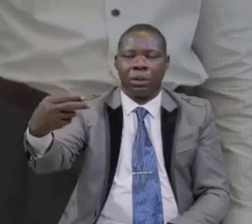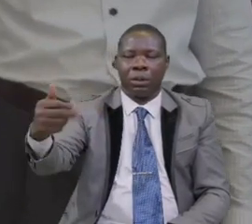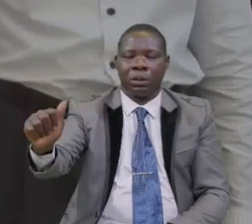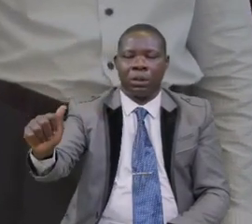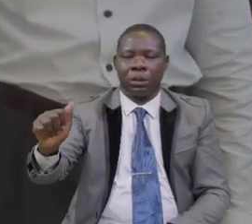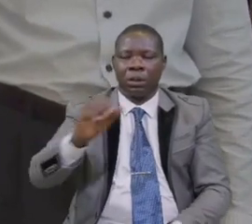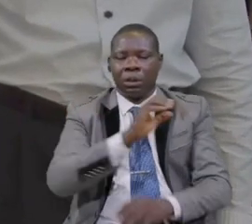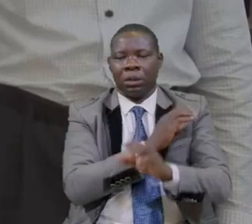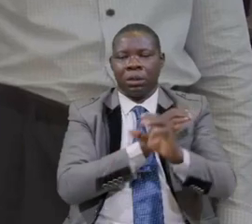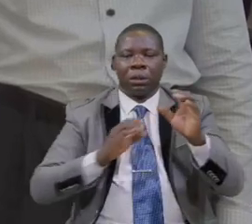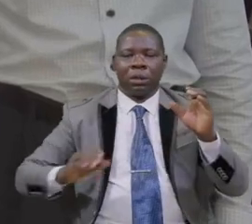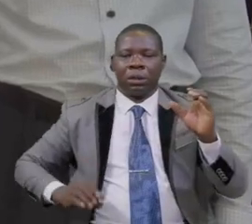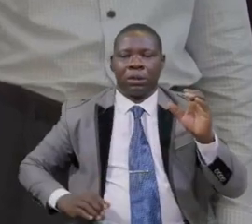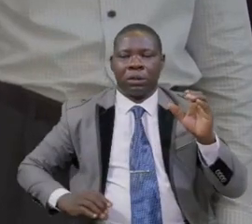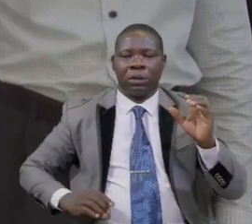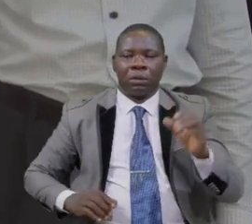Christ